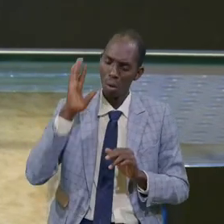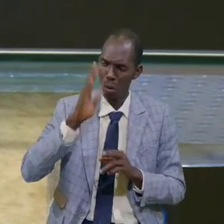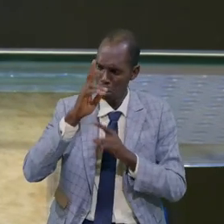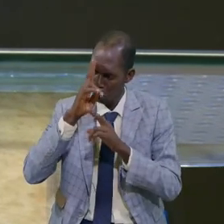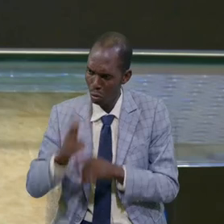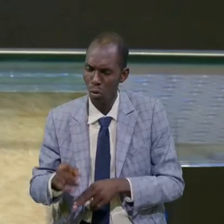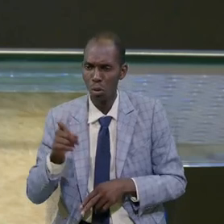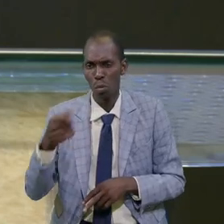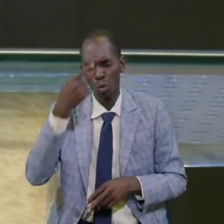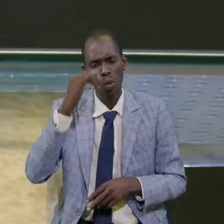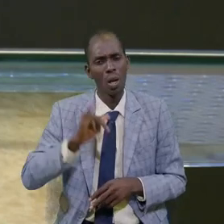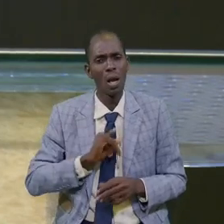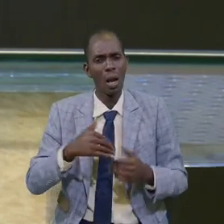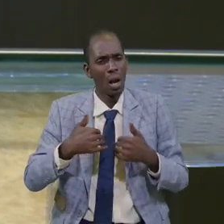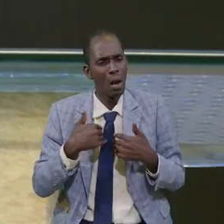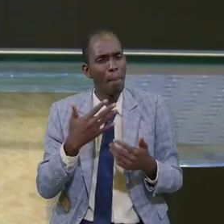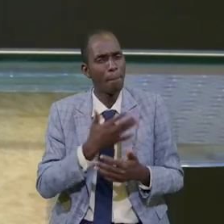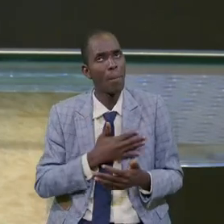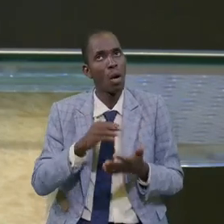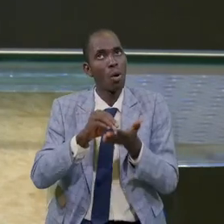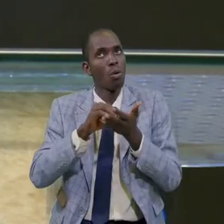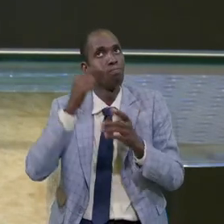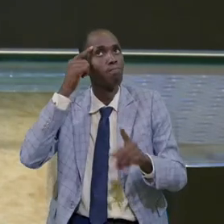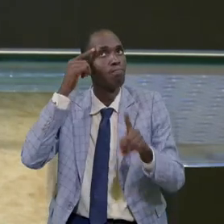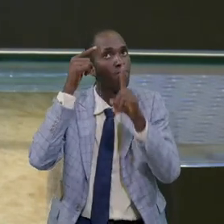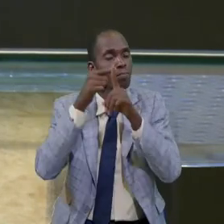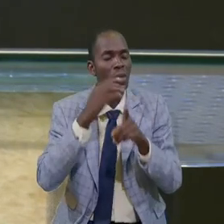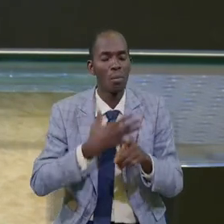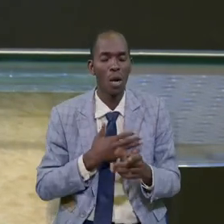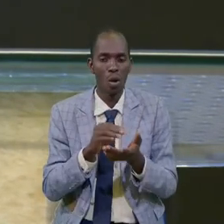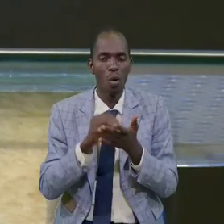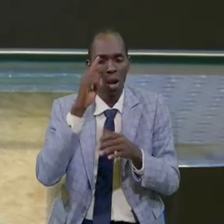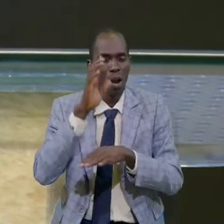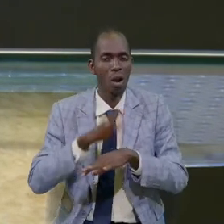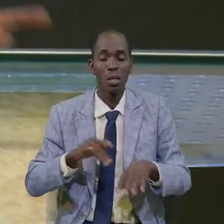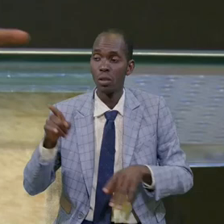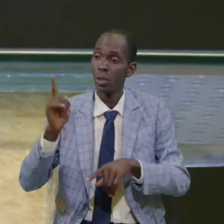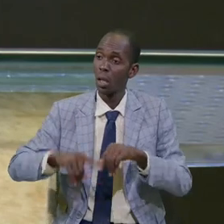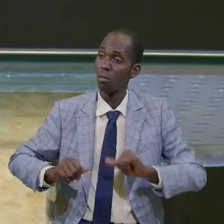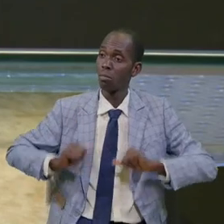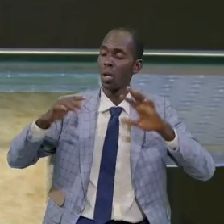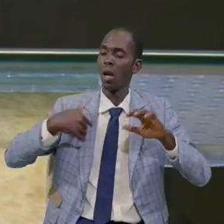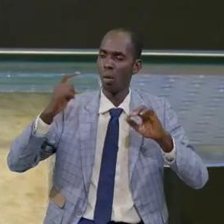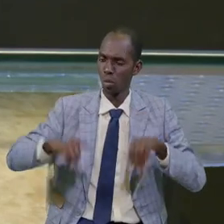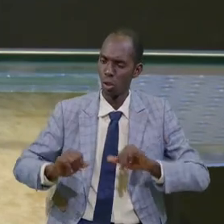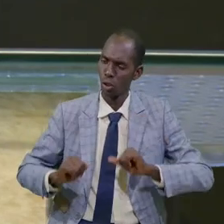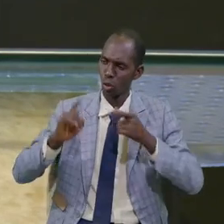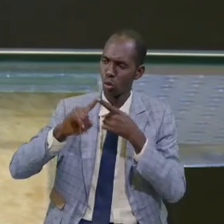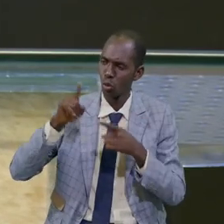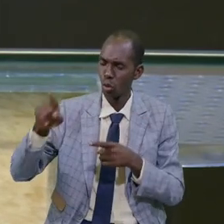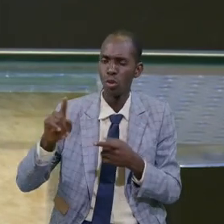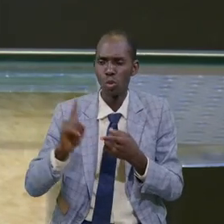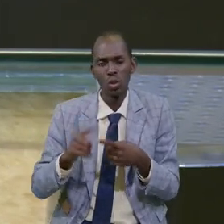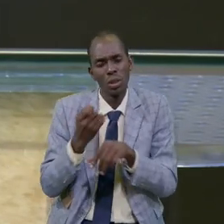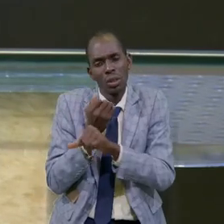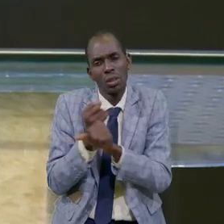J'ai plus de dévotion au Seigneur, je fléchis, s'il ne fléchit pas, je connais mon appel, donc je cède quand il ne